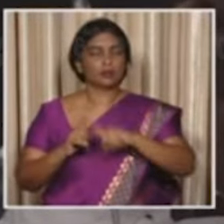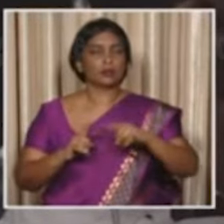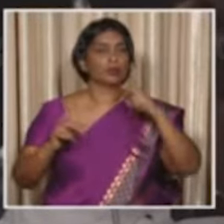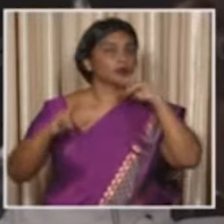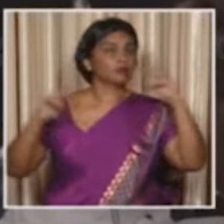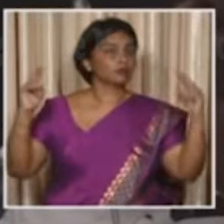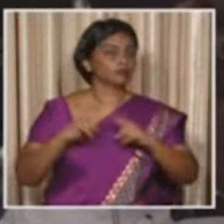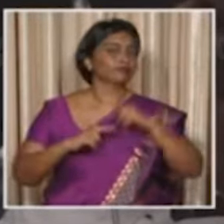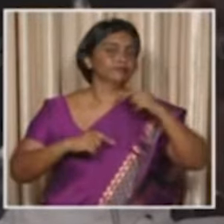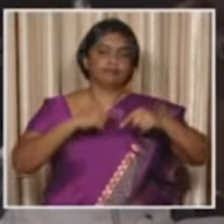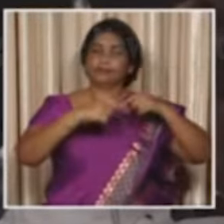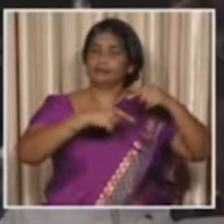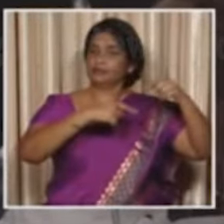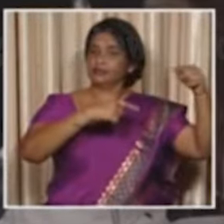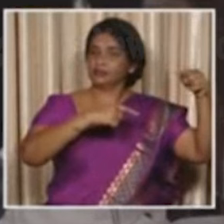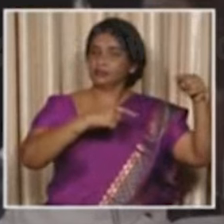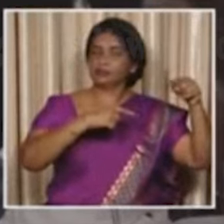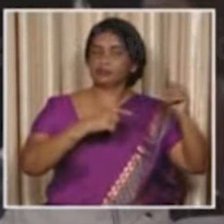ගිහිල්ලා